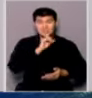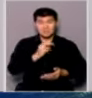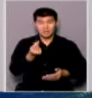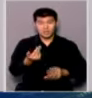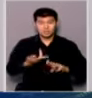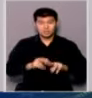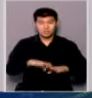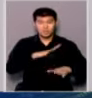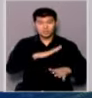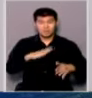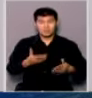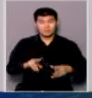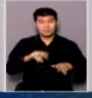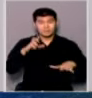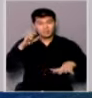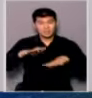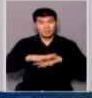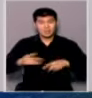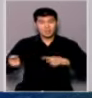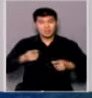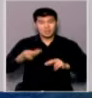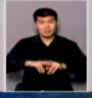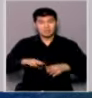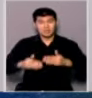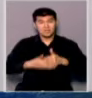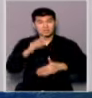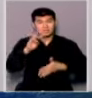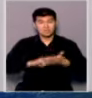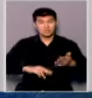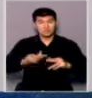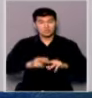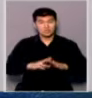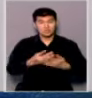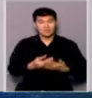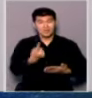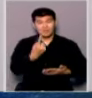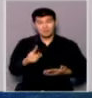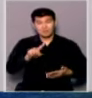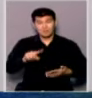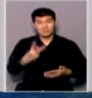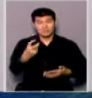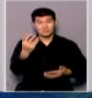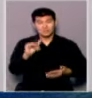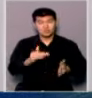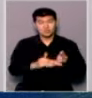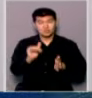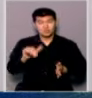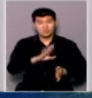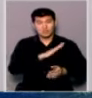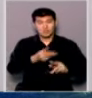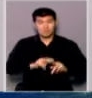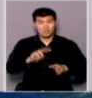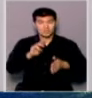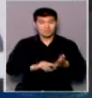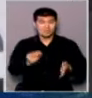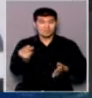административных правонарушениях, департаментом составлен административный протокол и наложен административный штраф в размере 291 700